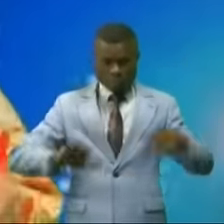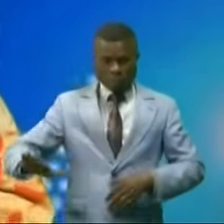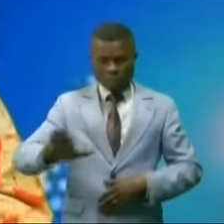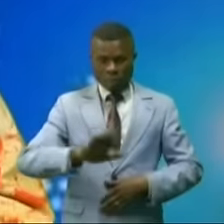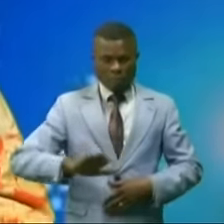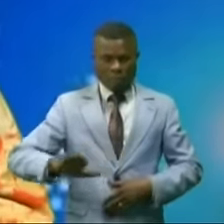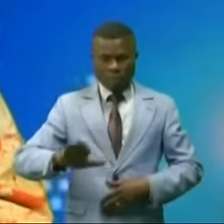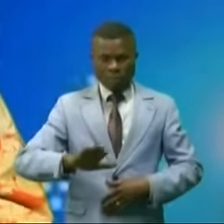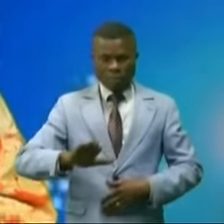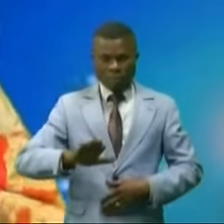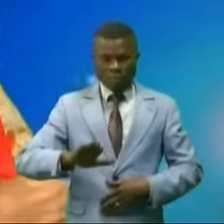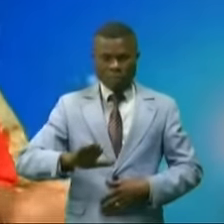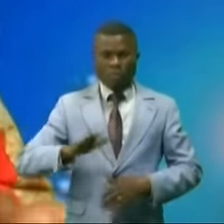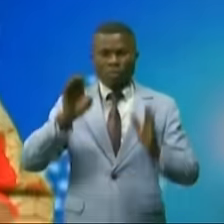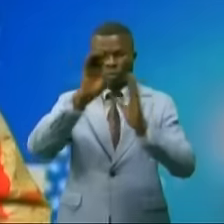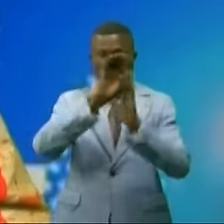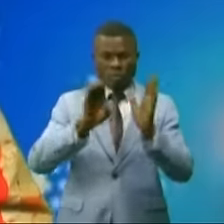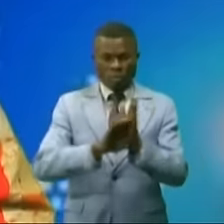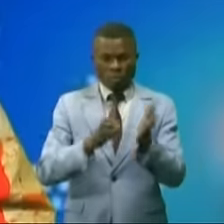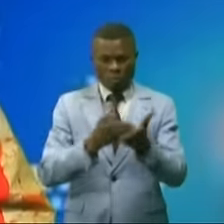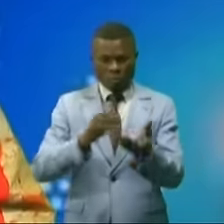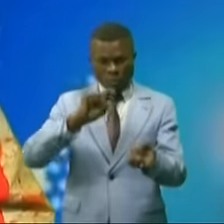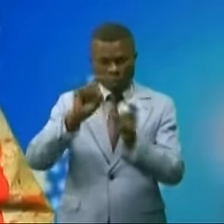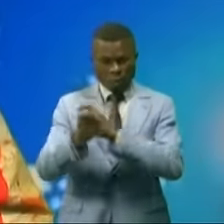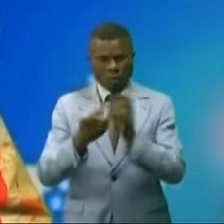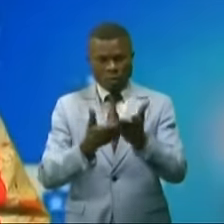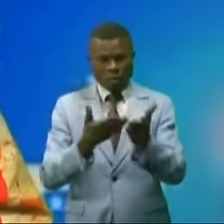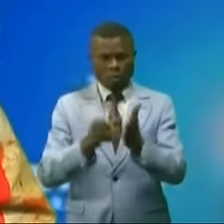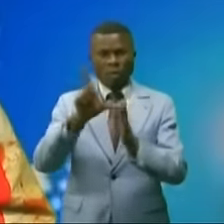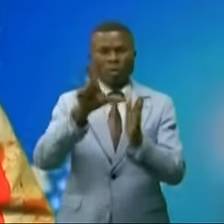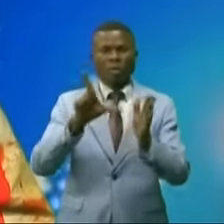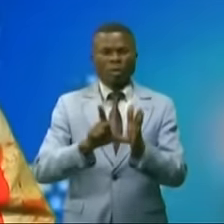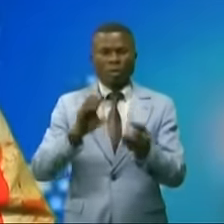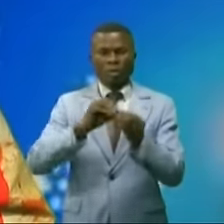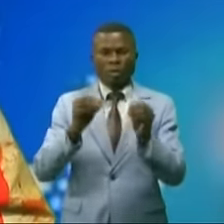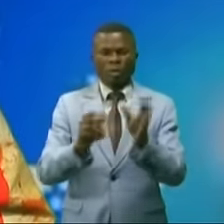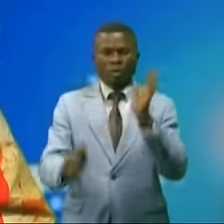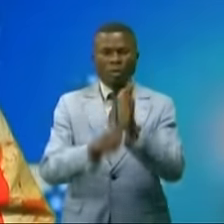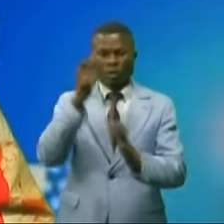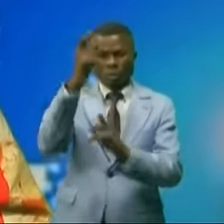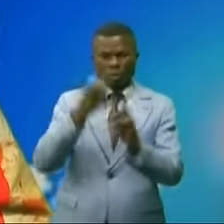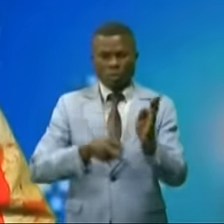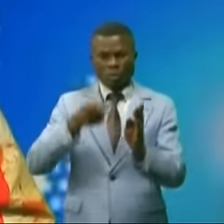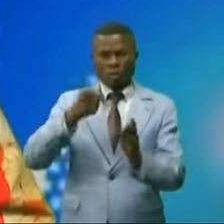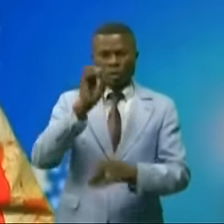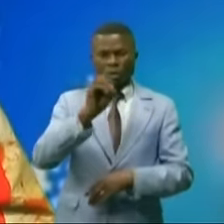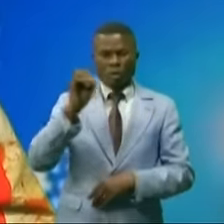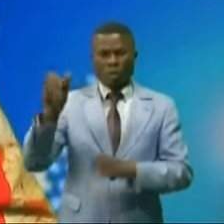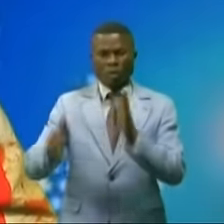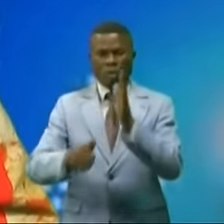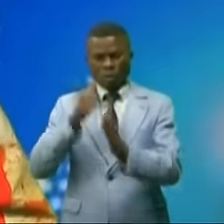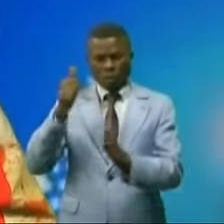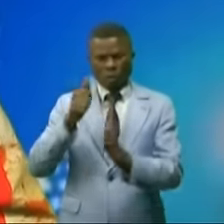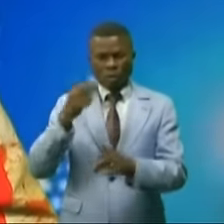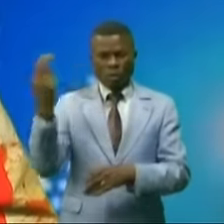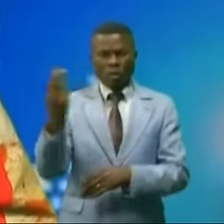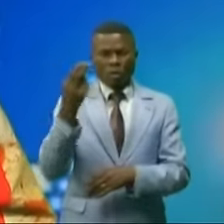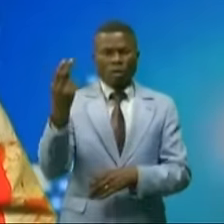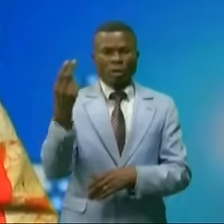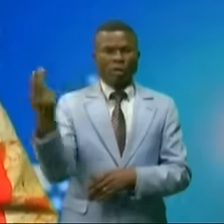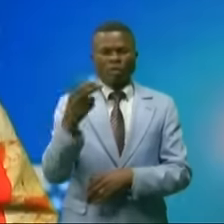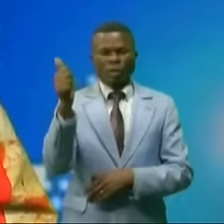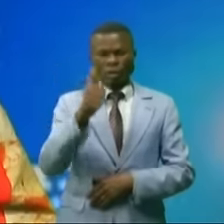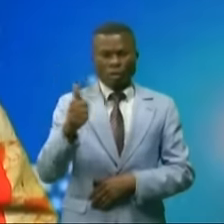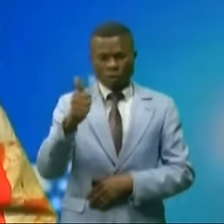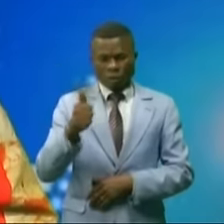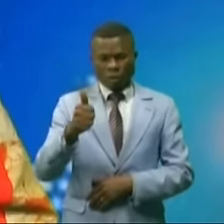République, vu la Constitution telle que modifiée par la loi numéro 11-002 du 20